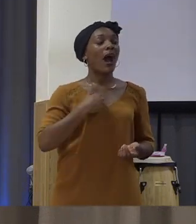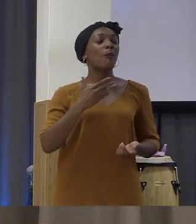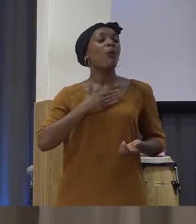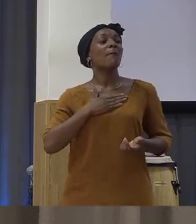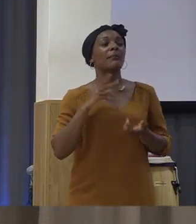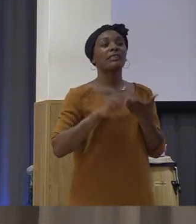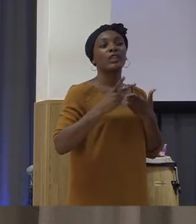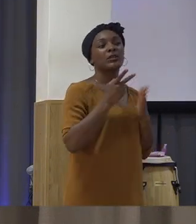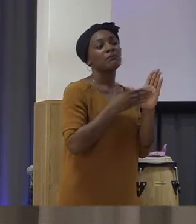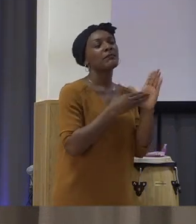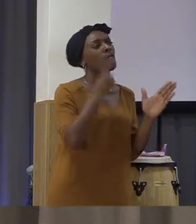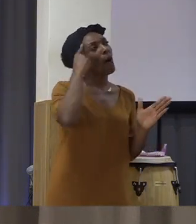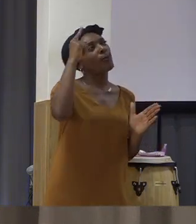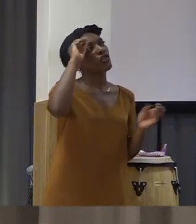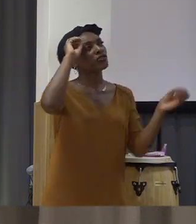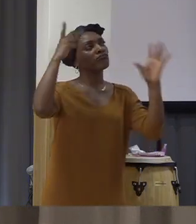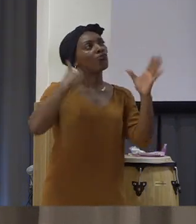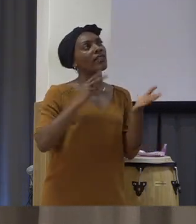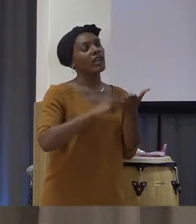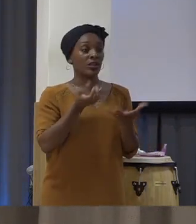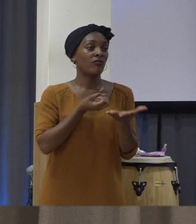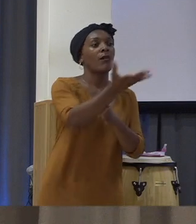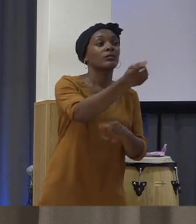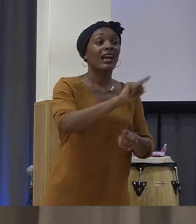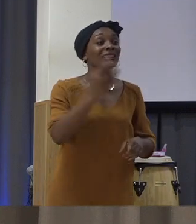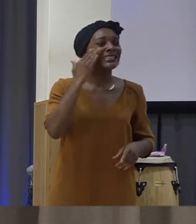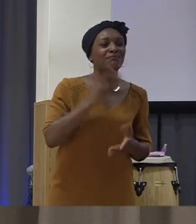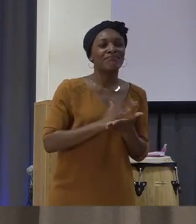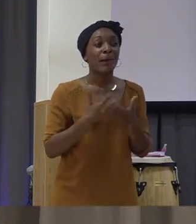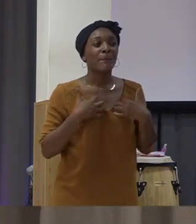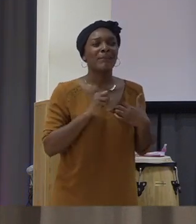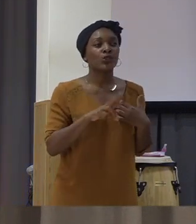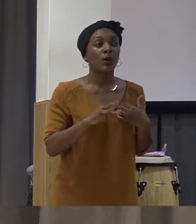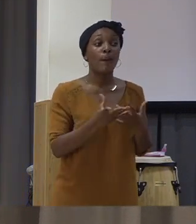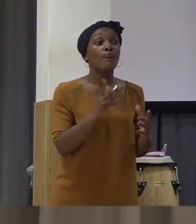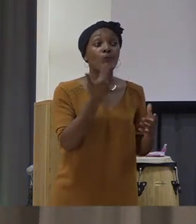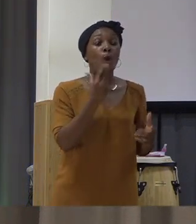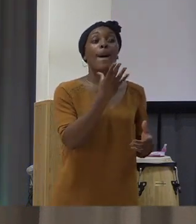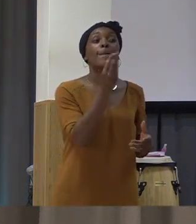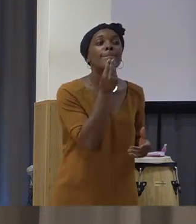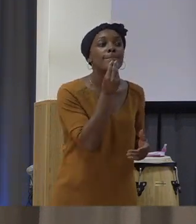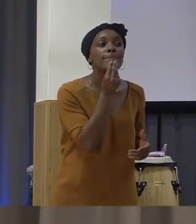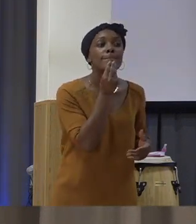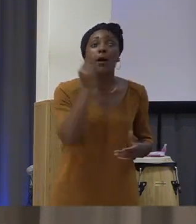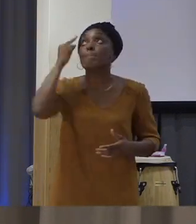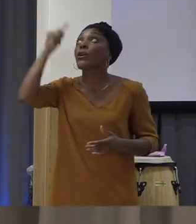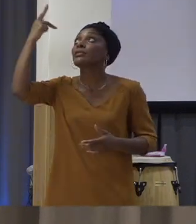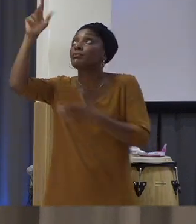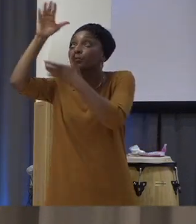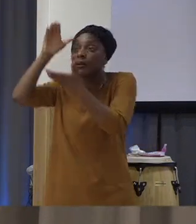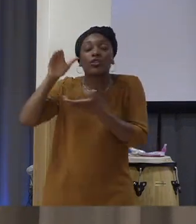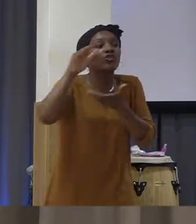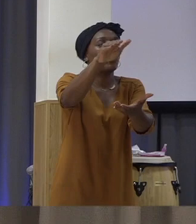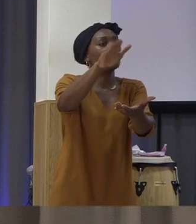de la Bible. Si on n'est pas certain de ce qu'on dit, on ne le dit pas. On doit apporter que ce qui est sûr, ce que l'on